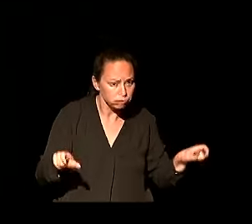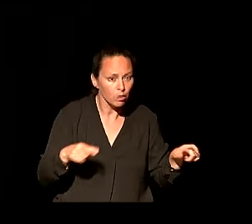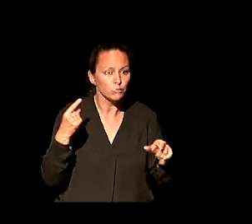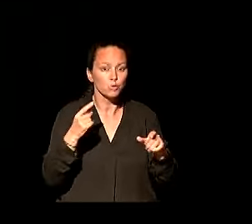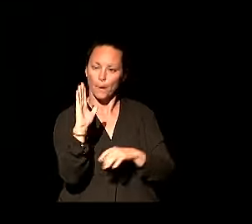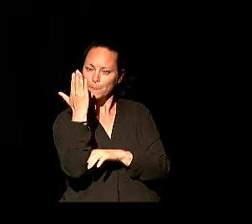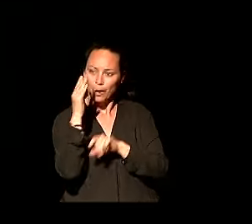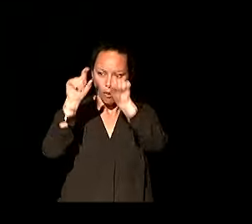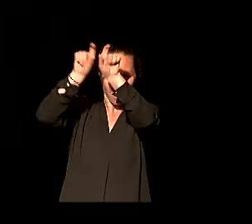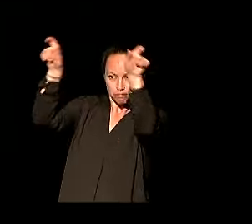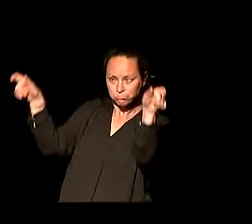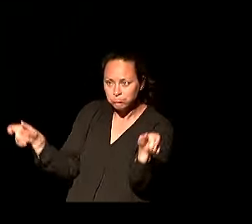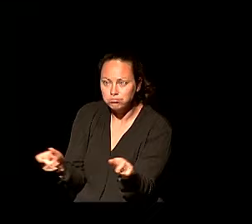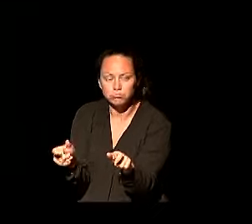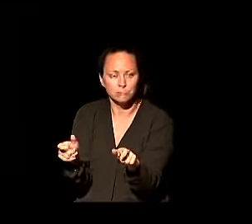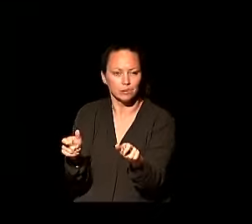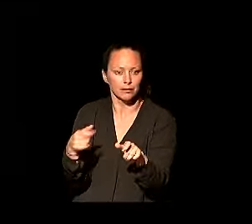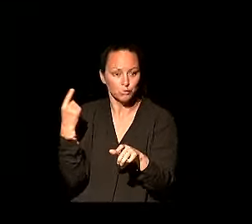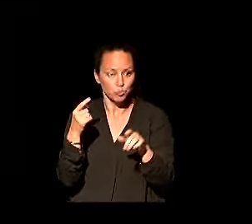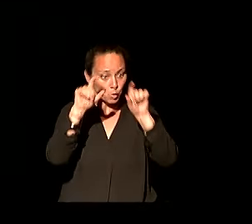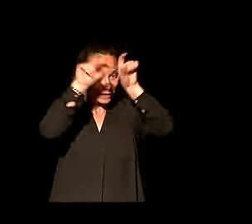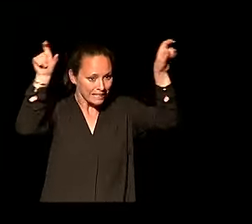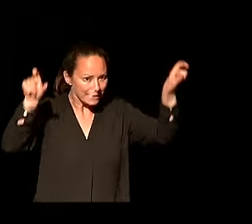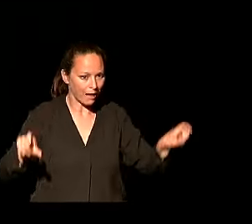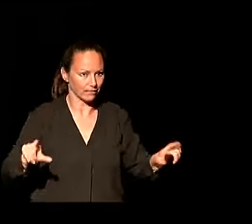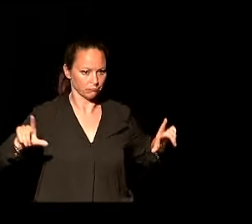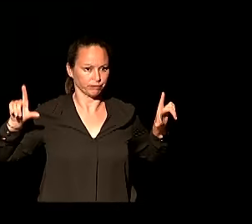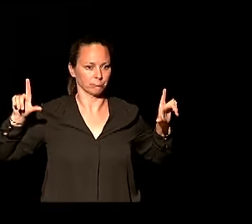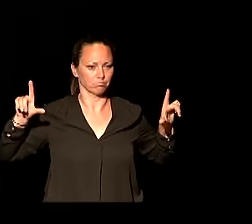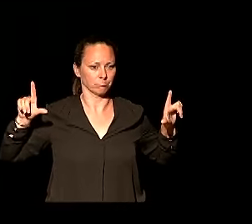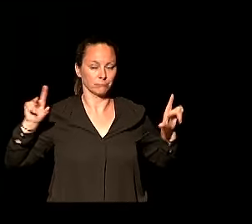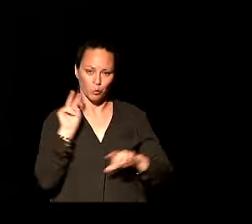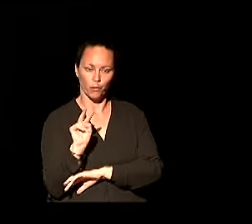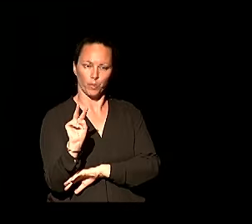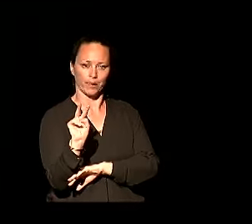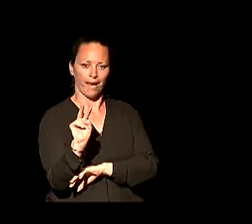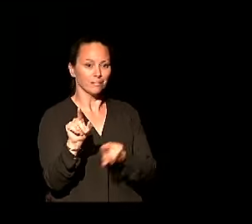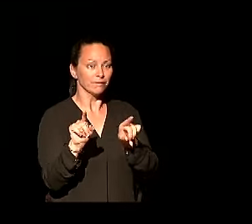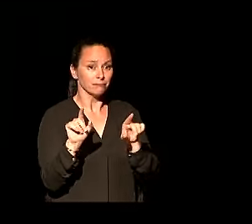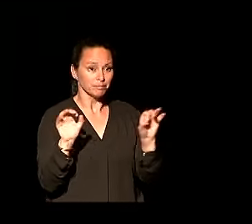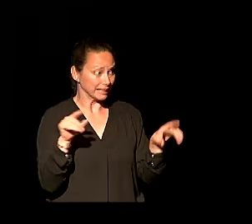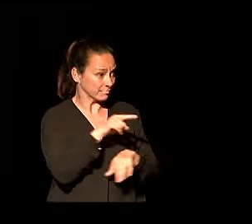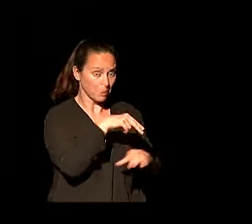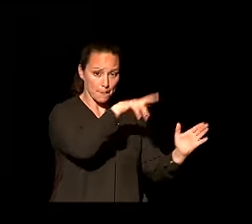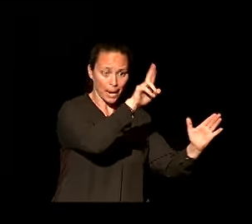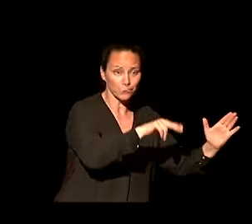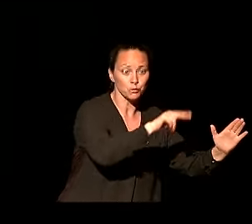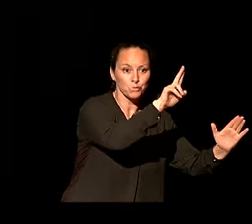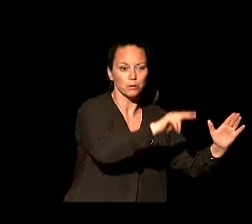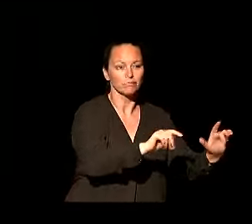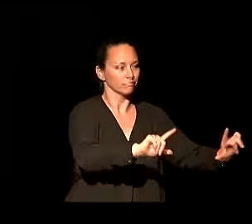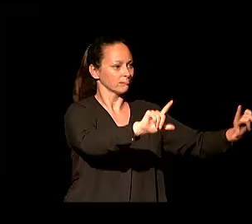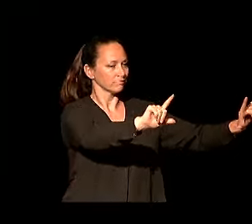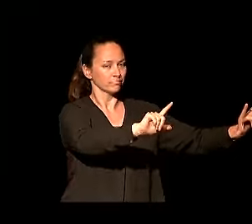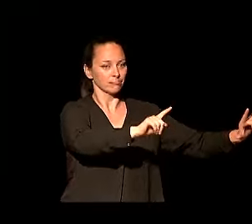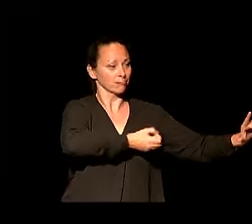du miroir, de façon à l'encadrer, et que nous, on la regarde comme une peinture qui parlerait, ou comme une jeune